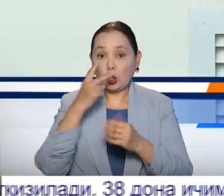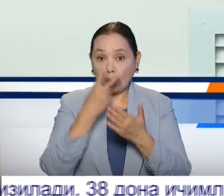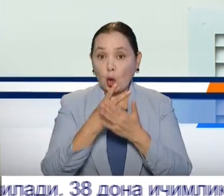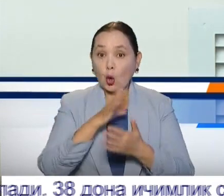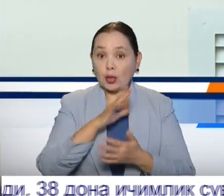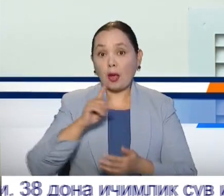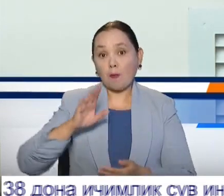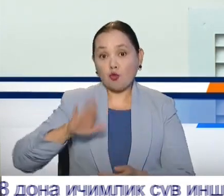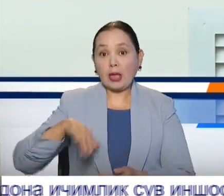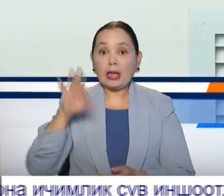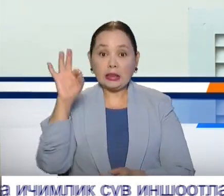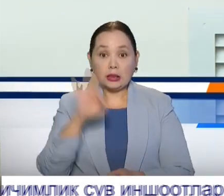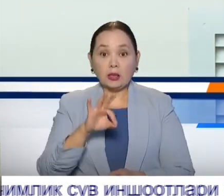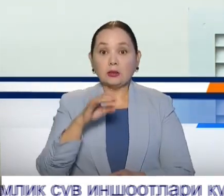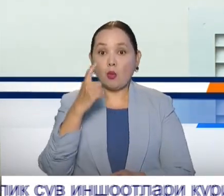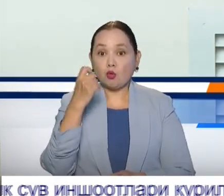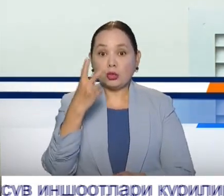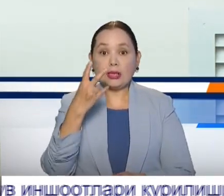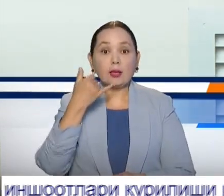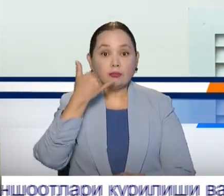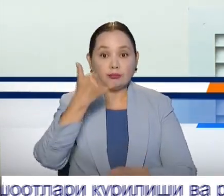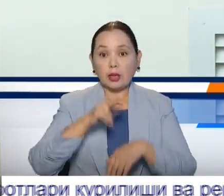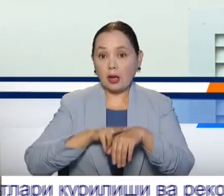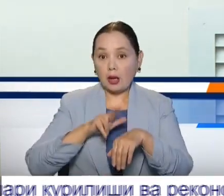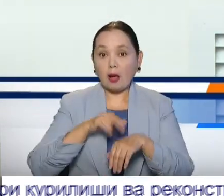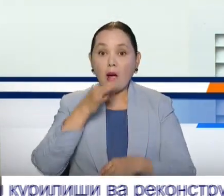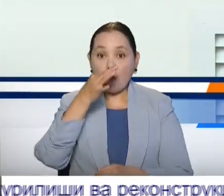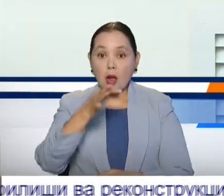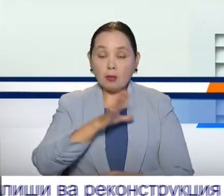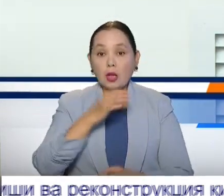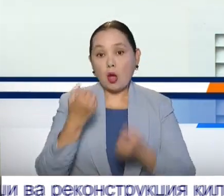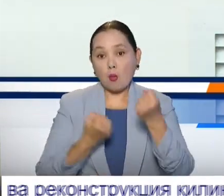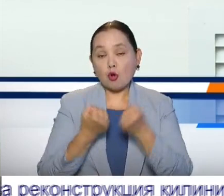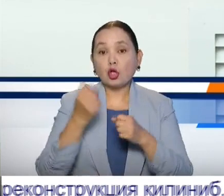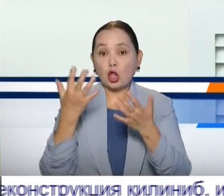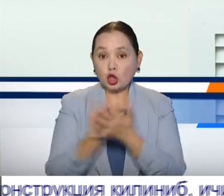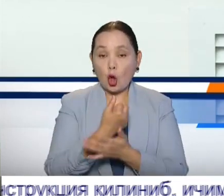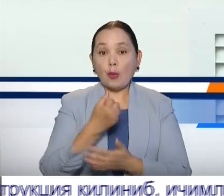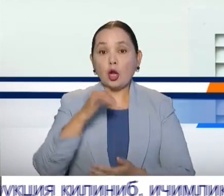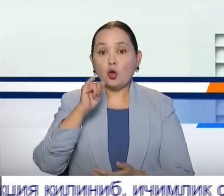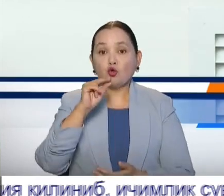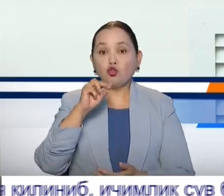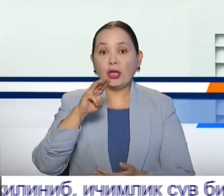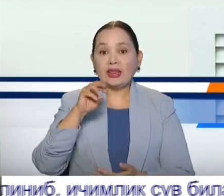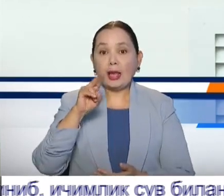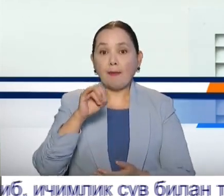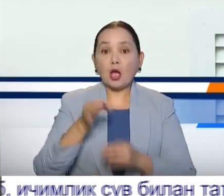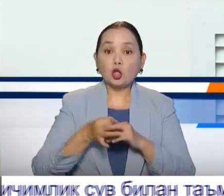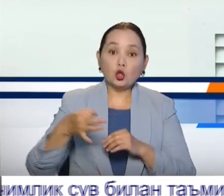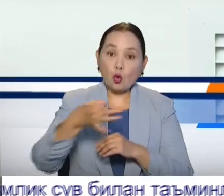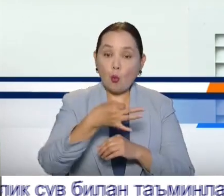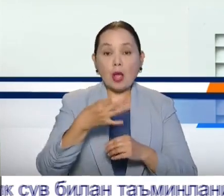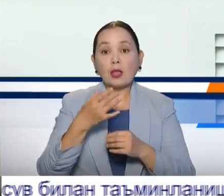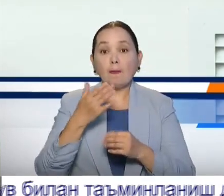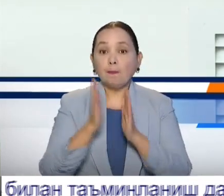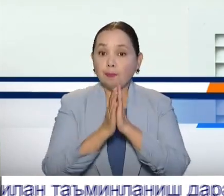bundan keyin men tezda 102 qilib IEB xodimlariga xabar berdim. Mashina topildi Uchtepa tumanidan. Hammalaringizga chaqirib qolaman,